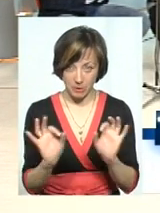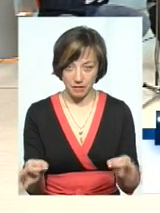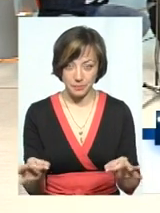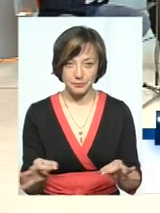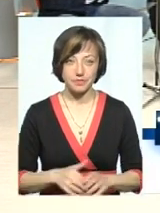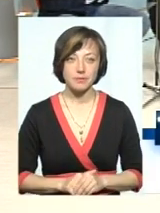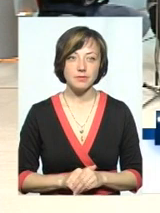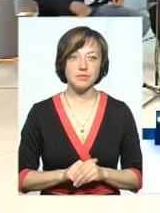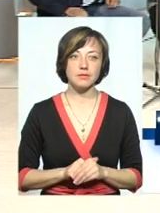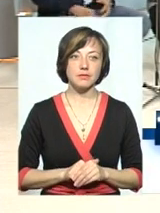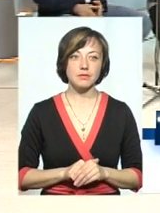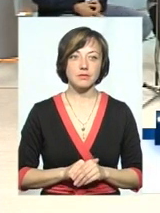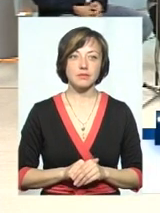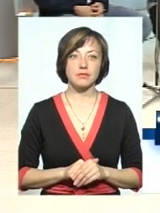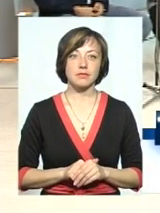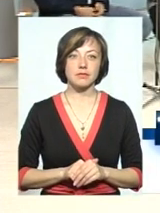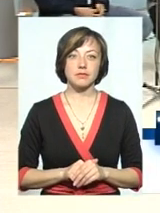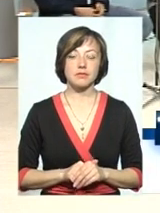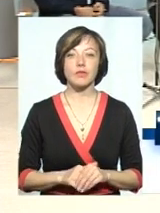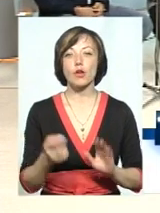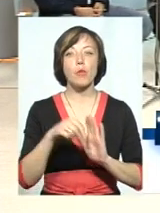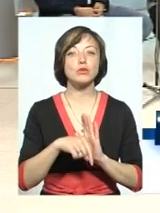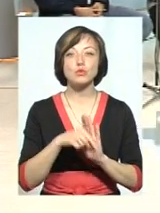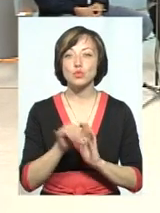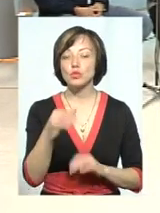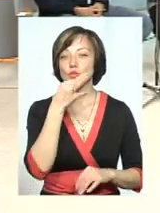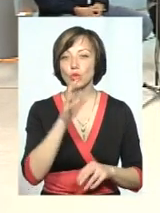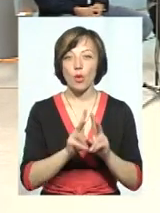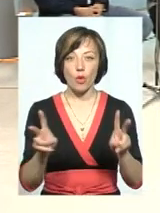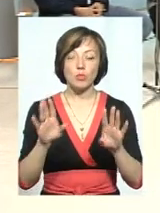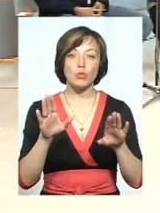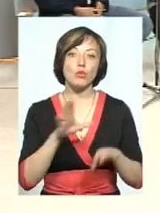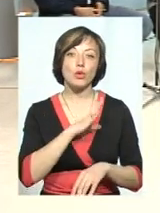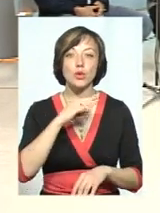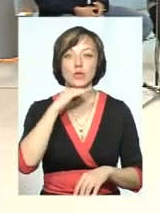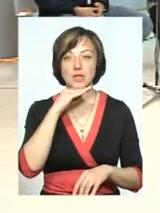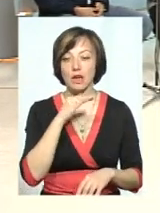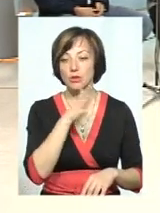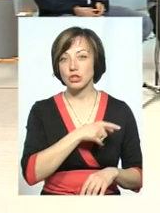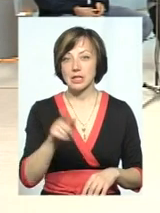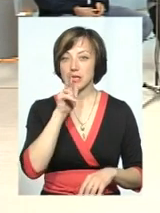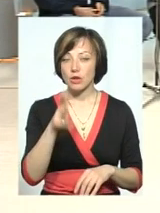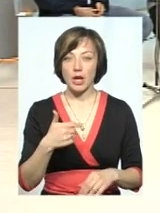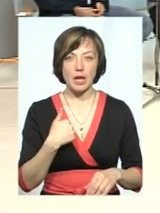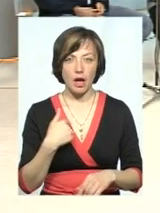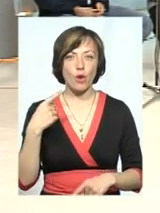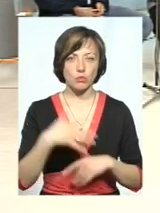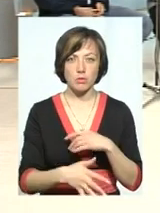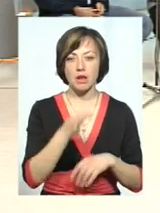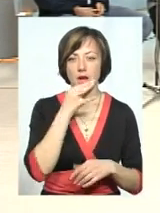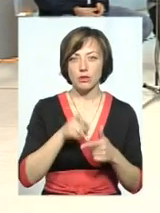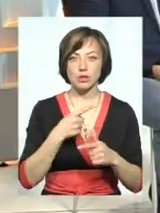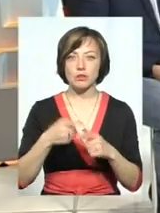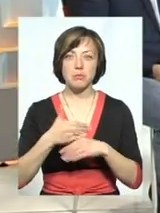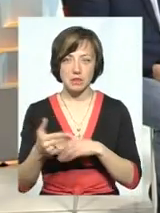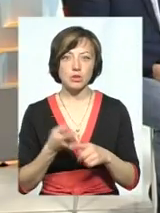Але ж з іншого боку, по суті, в будь-кого було достатньо часу, 3 роки, тому що я, наприклад, розумів, що рано чи пізно це має